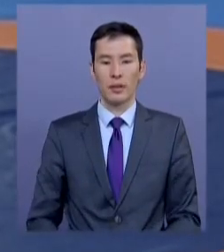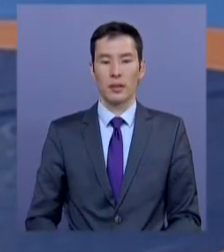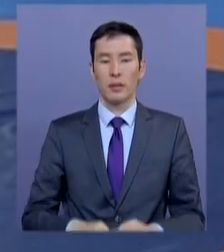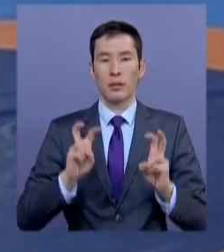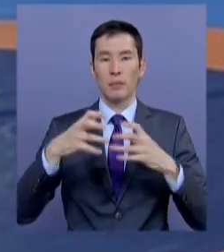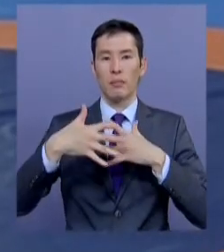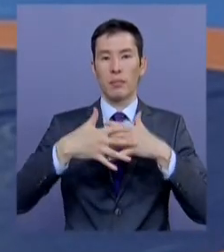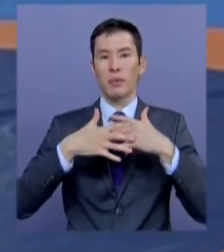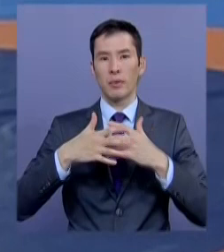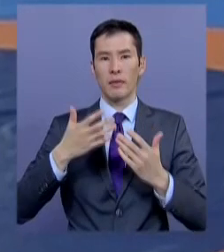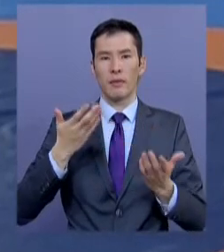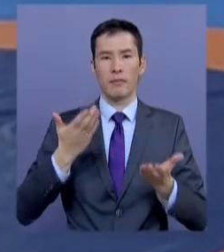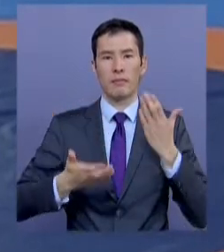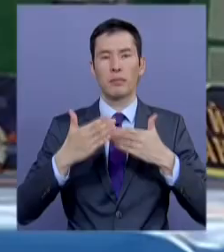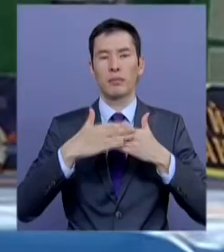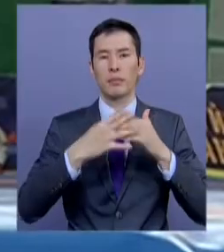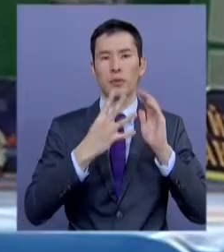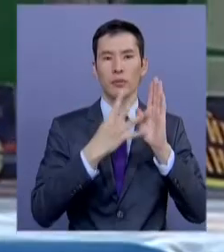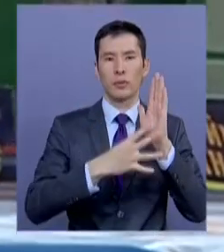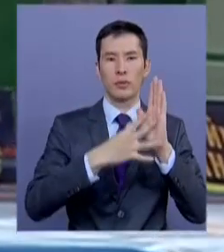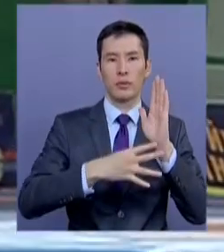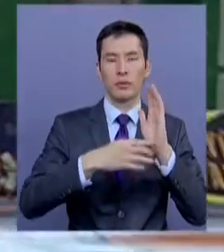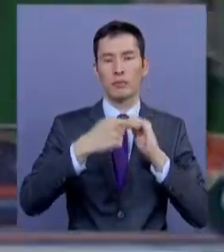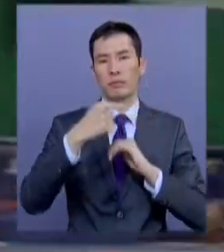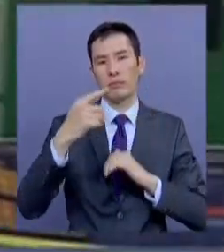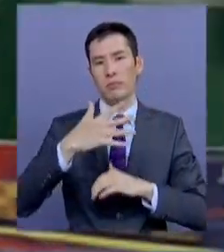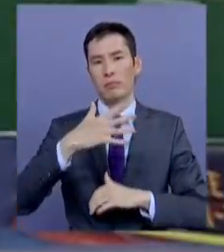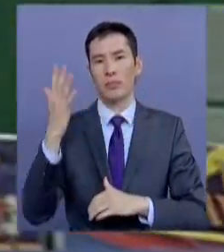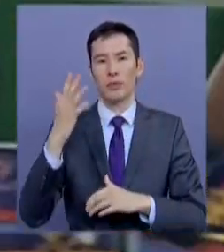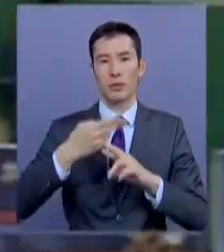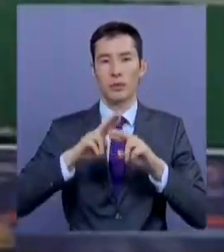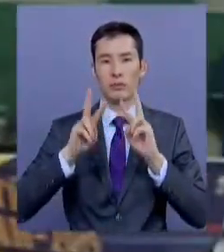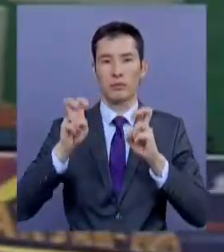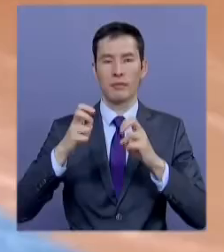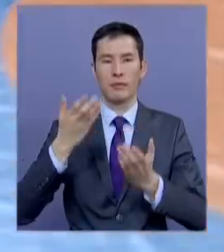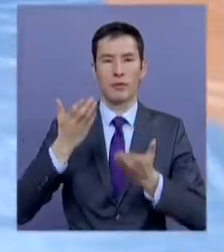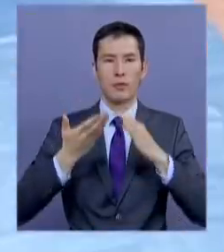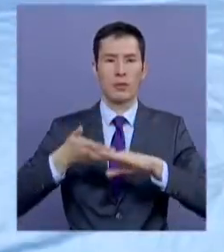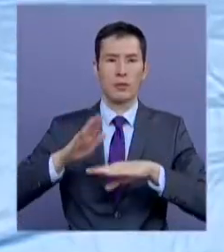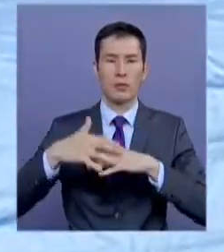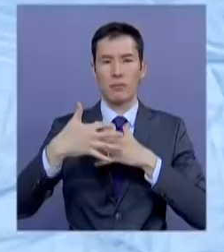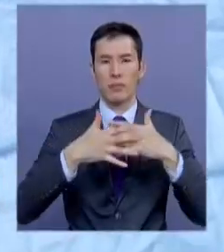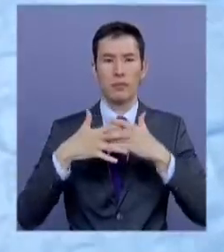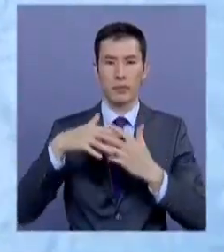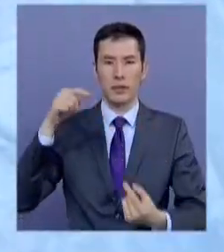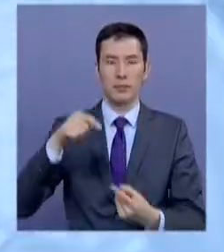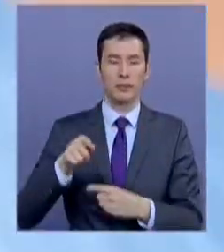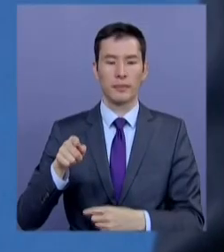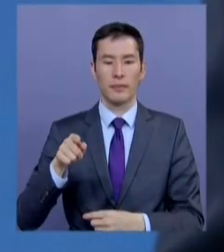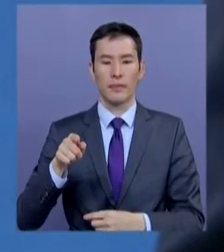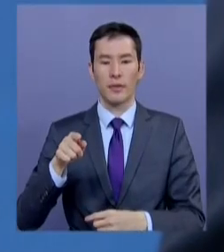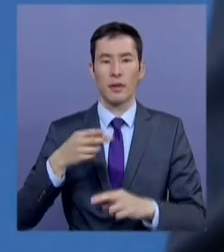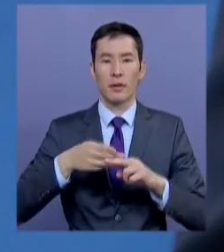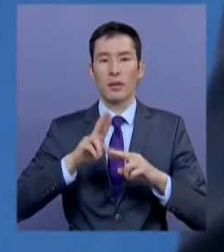ерекшелігі салмақтары 90 келіден жоғары палуандар түйе палуандық белдесуге күресетін мүмкіндіктер бар. Енді